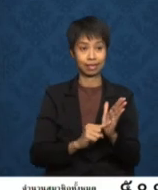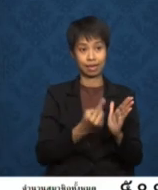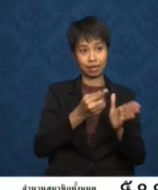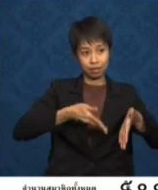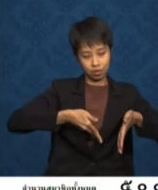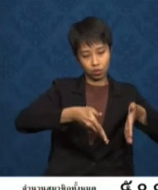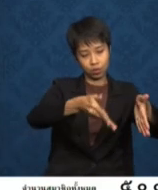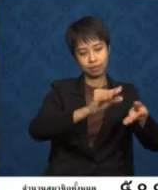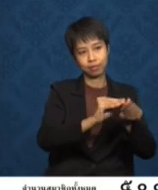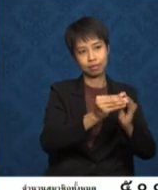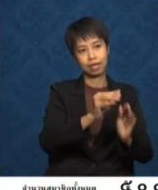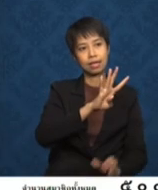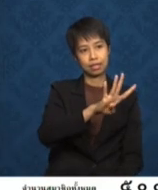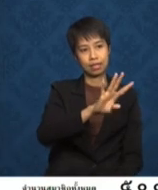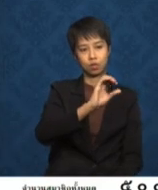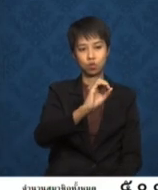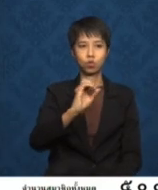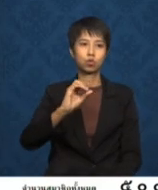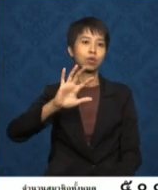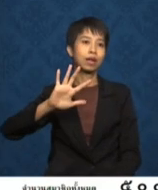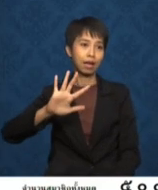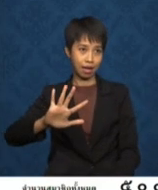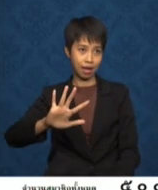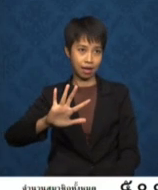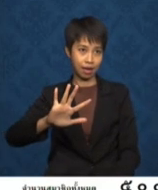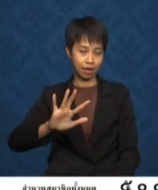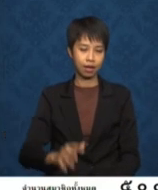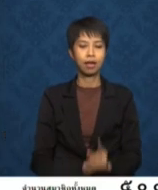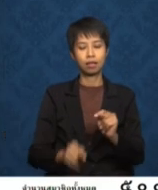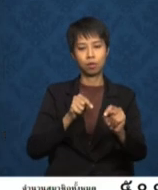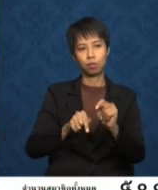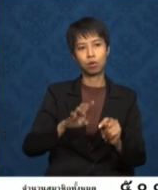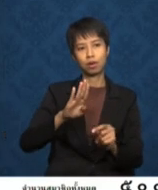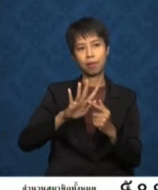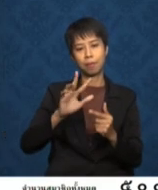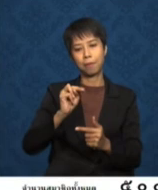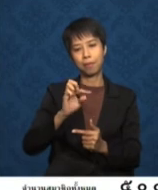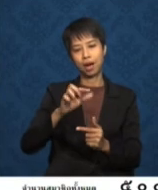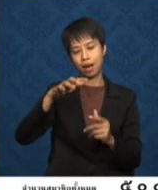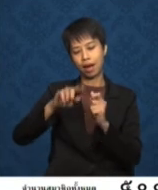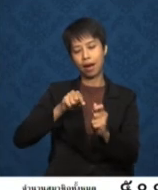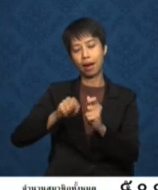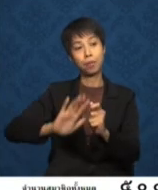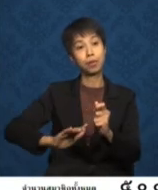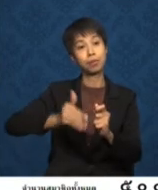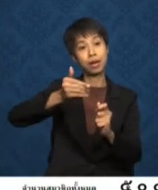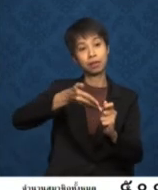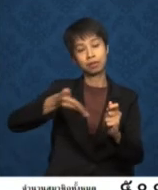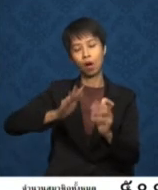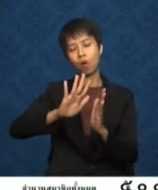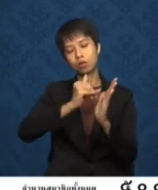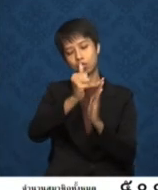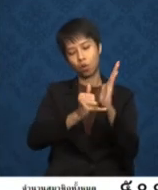ททางหวงหมายเลข 4005 ถึบผาใต้ตำบบางผ้าใต้ อำเภอเมือง ถึงอำเภอละอ่นจัหวดน